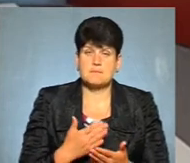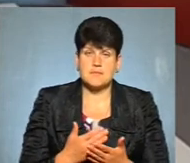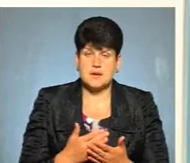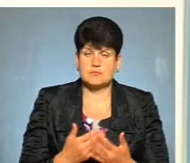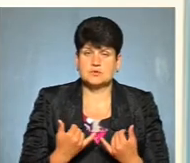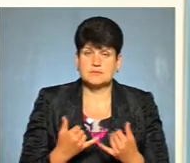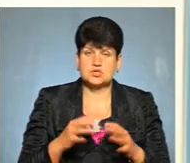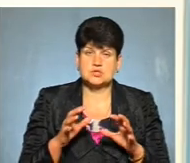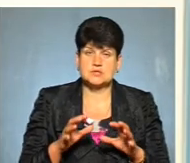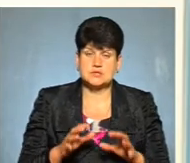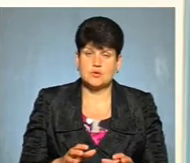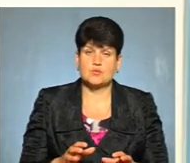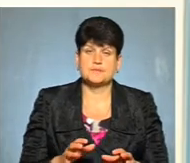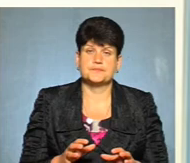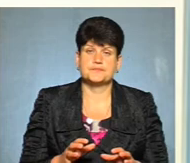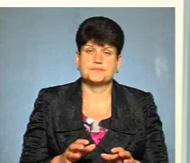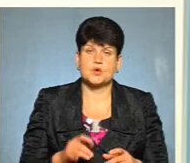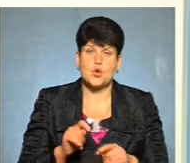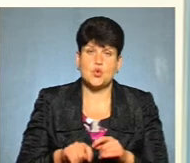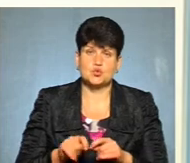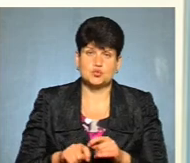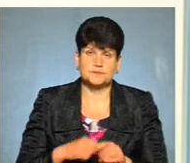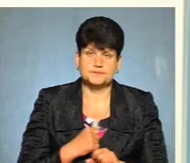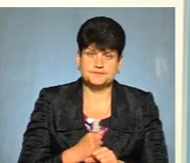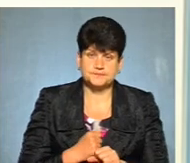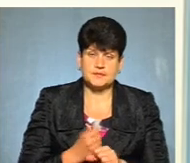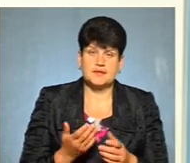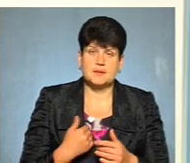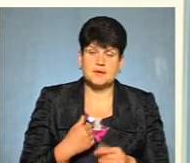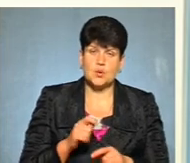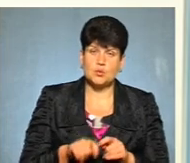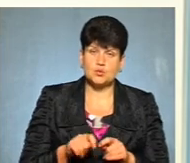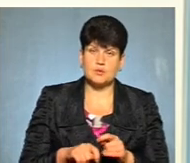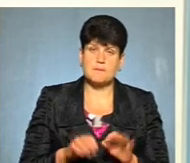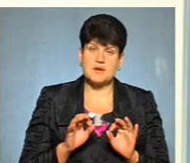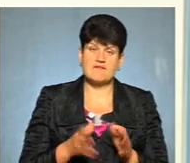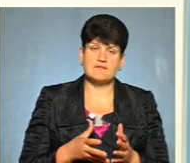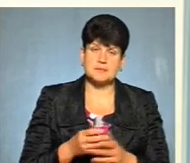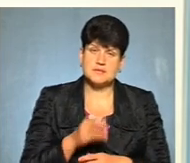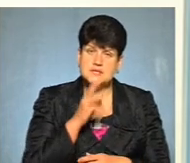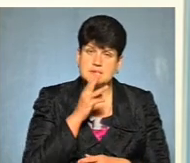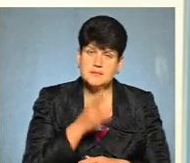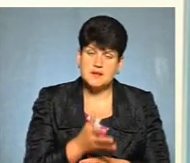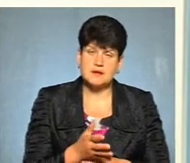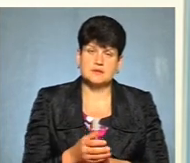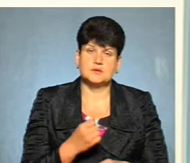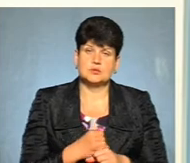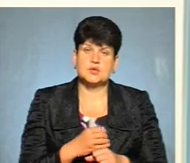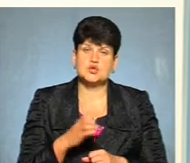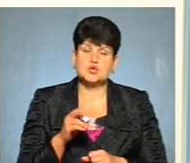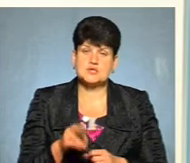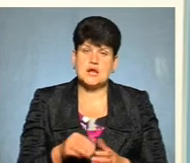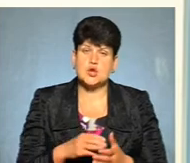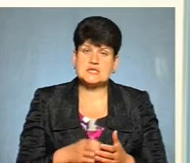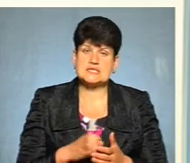теперішнім законом певні контрольні функції, де ми контролюємо, скажімо, правильність виплати заробітної плати, здійснення соціального